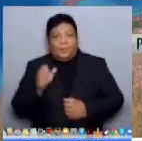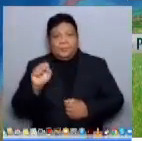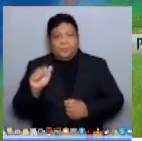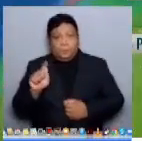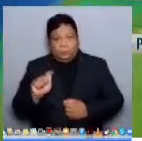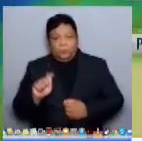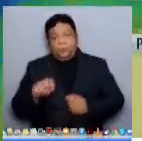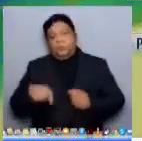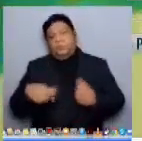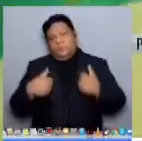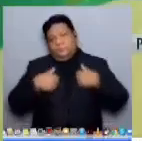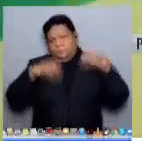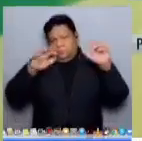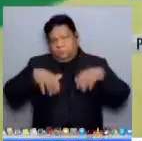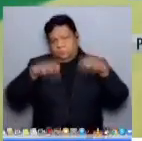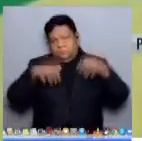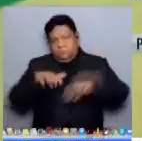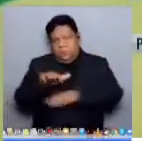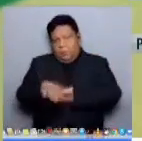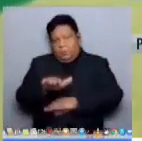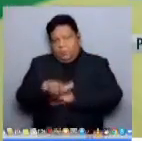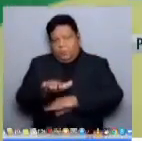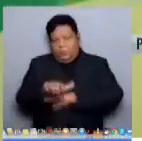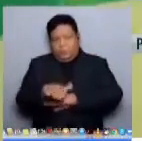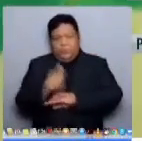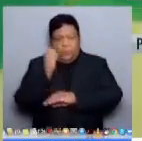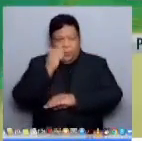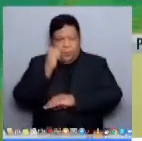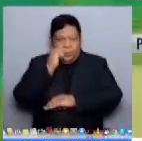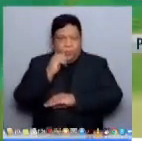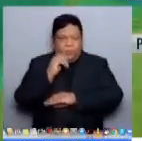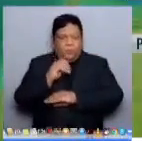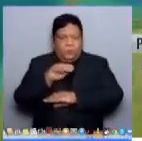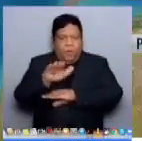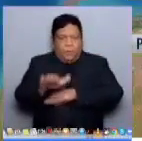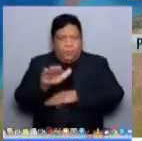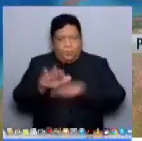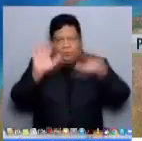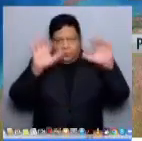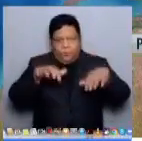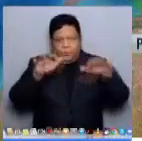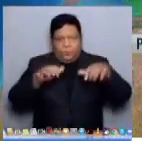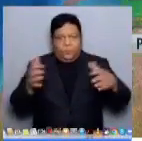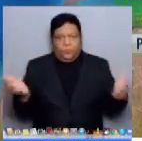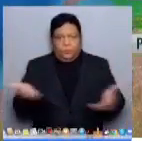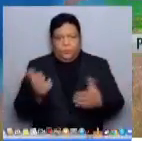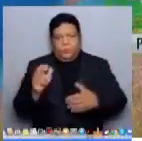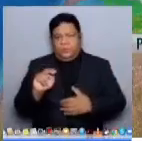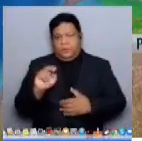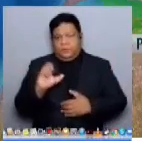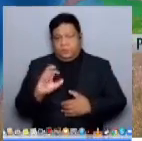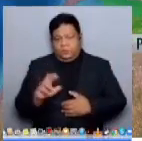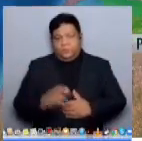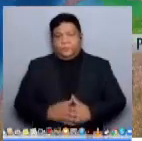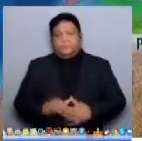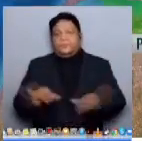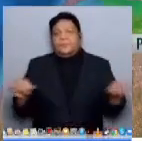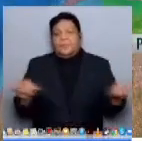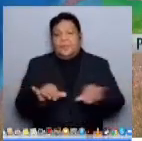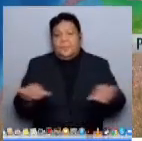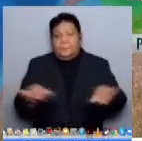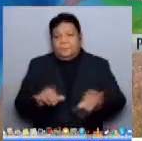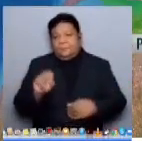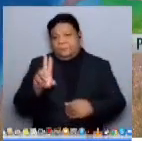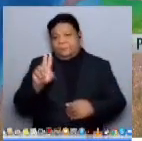tuwing hapon nakakaranas sa pag-ulan, ang buong Metro Manila at kumisa may malalakas yan. Gayun din sa Linggo, mga kapuso, hindi nagbabago.